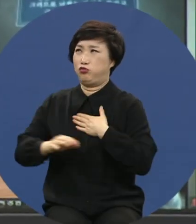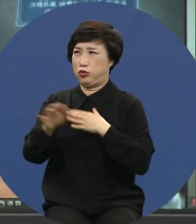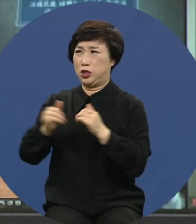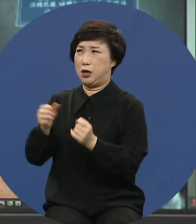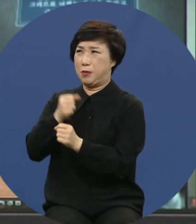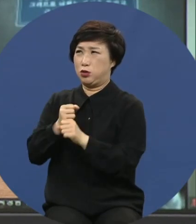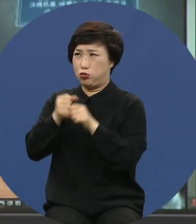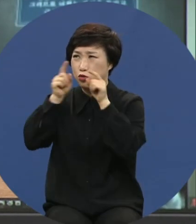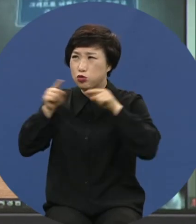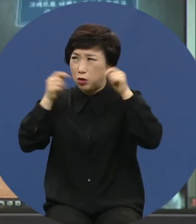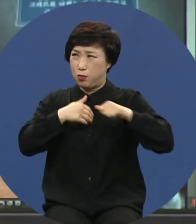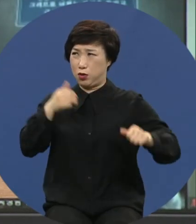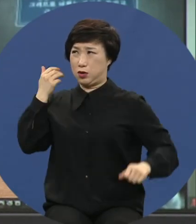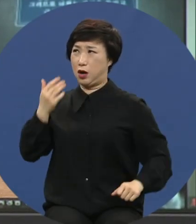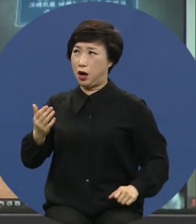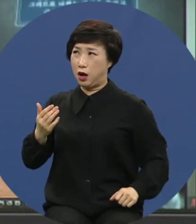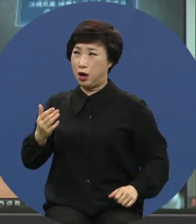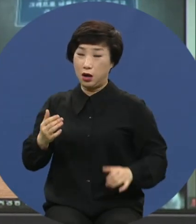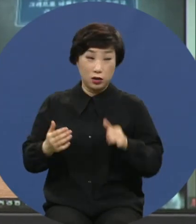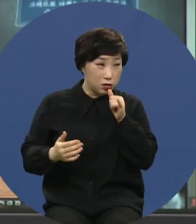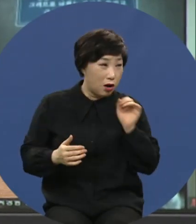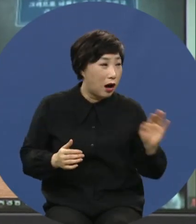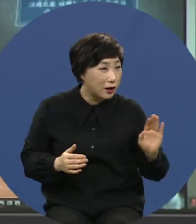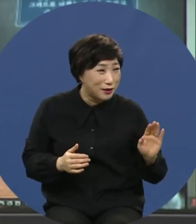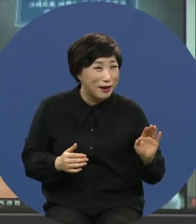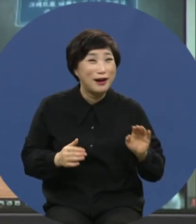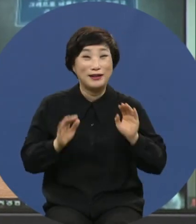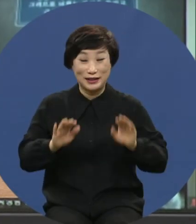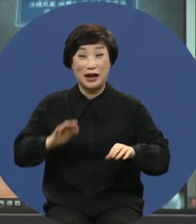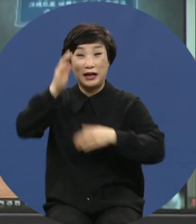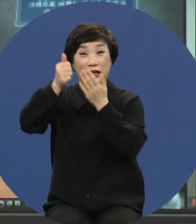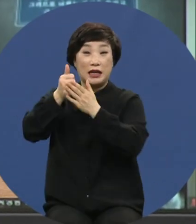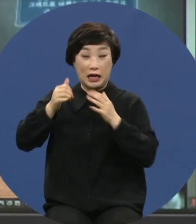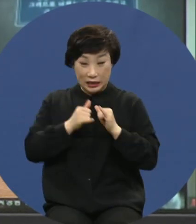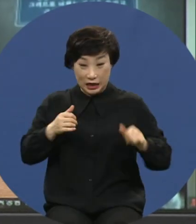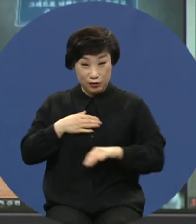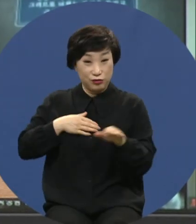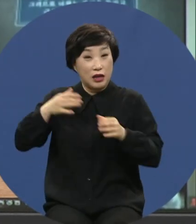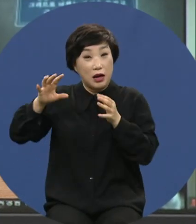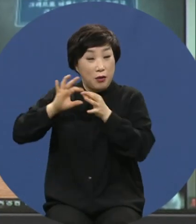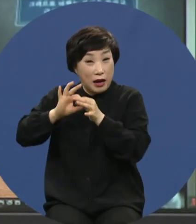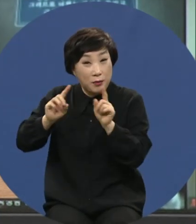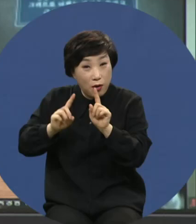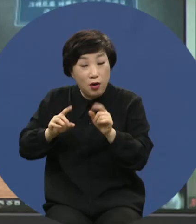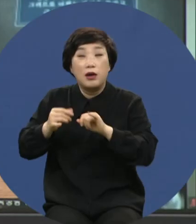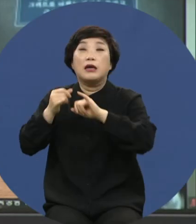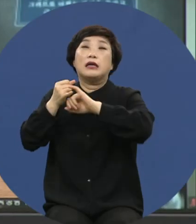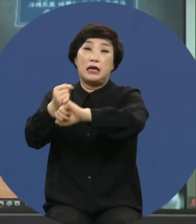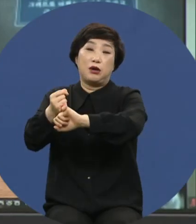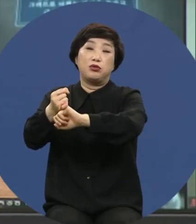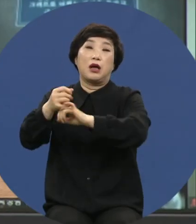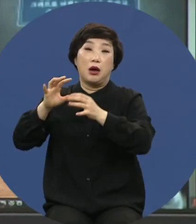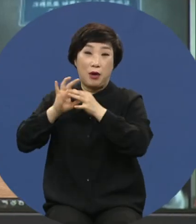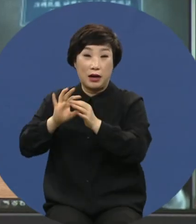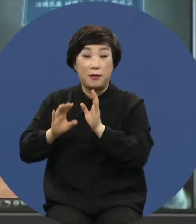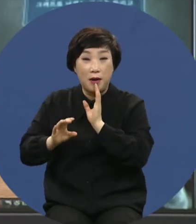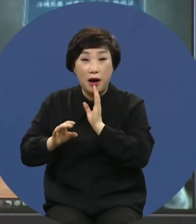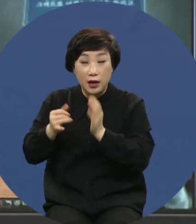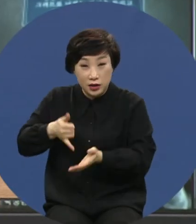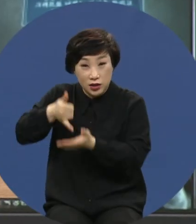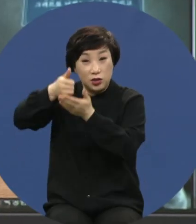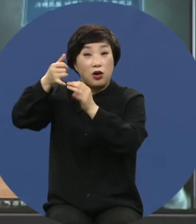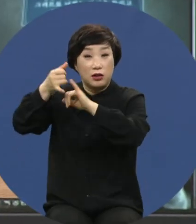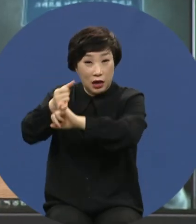구합니까? 하나님과 우리는 언약의 관계, 약속의 관계예요. 그러므로 우리는 인격을 가지고 약속을